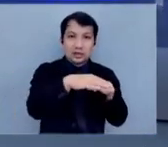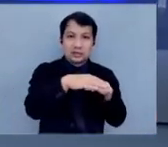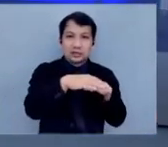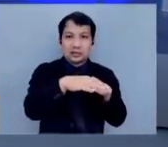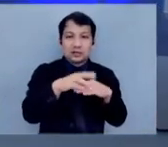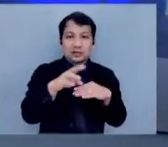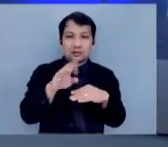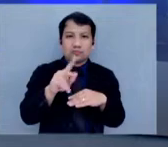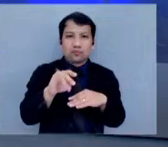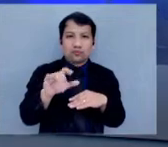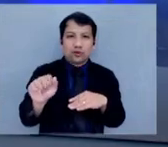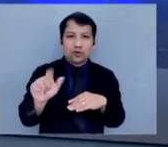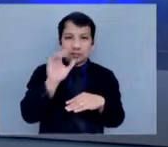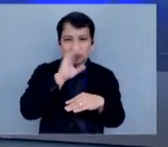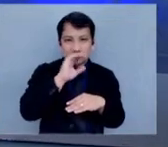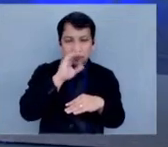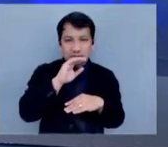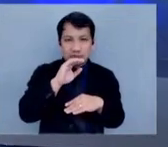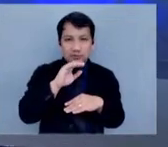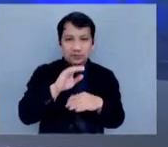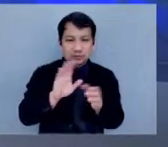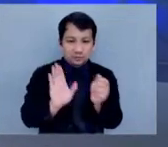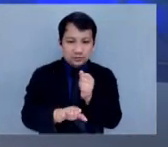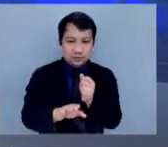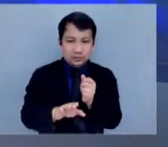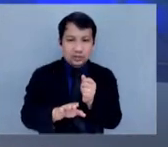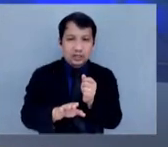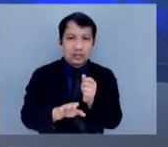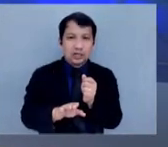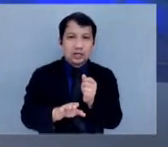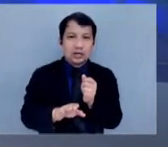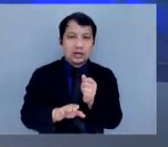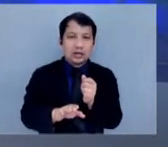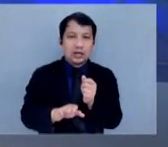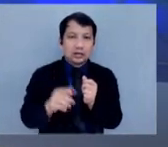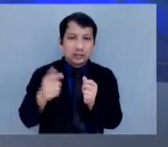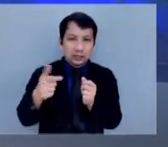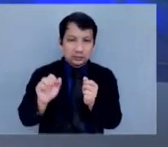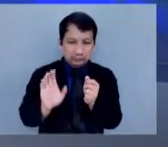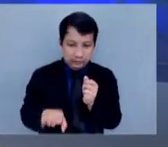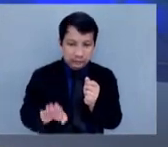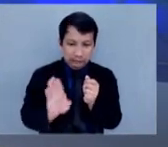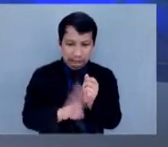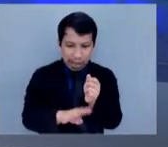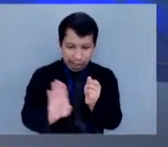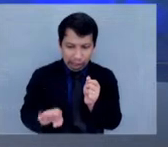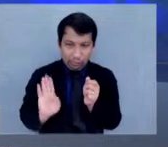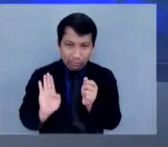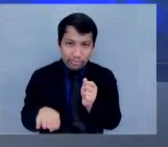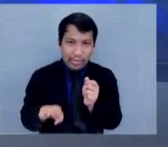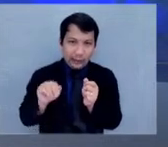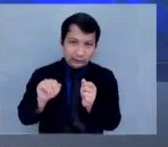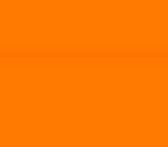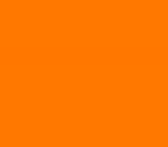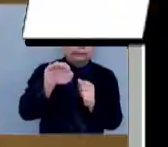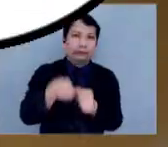Cebu. Imbis daw kasi na preno, si linyador ang natapakan ng driver. Nasa frontline balitang yan si John